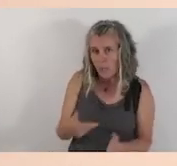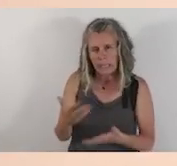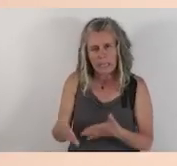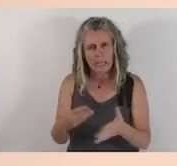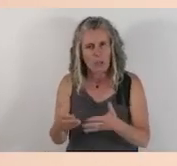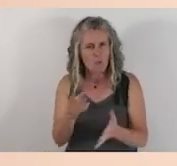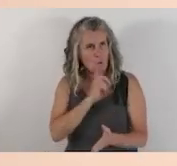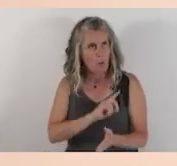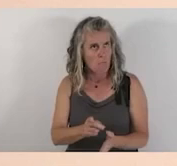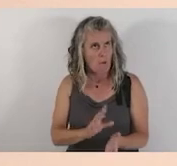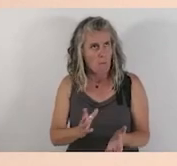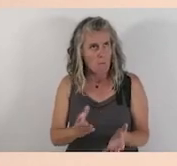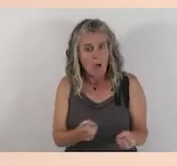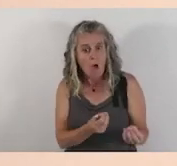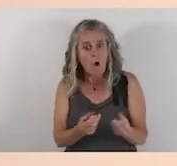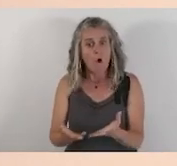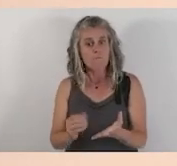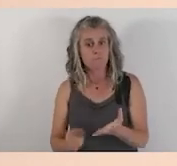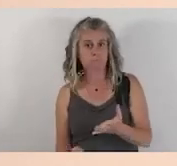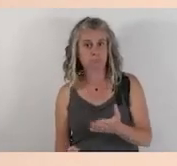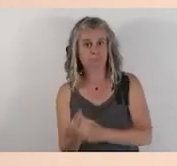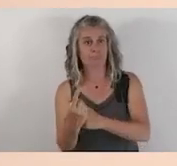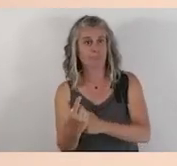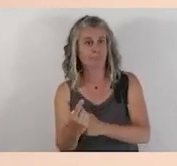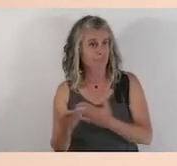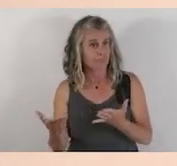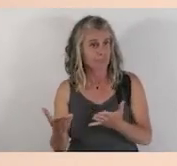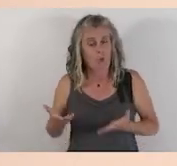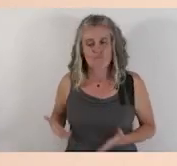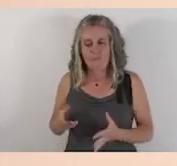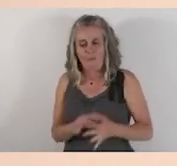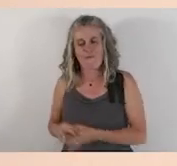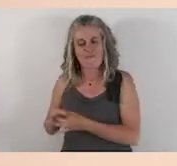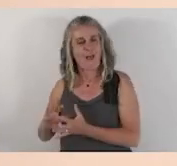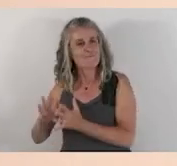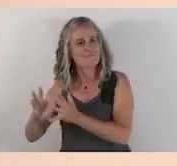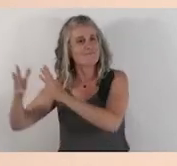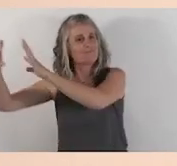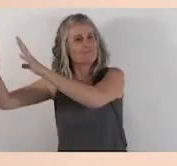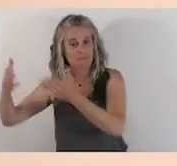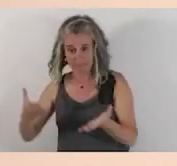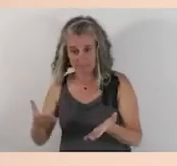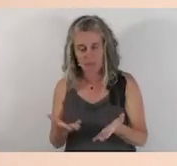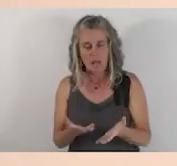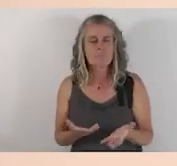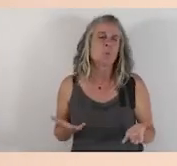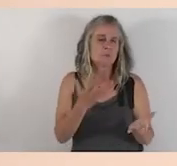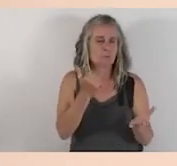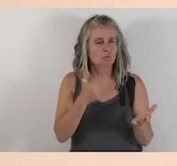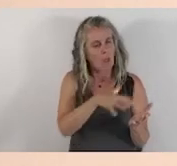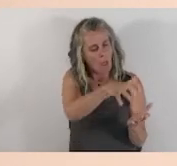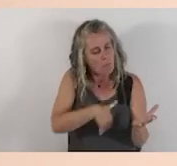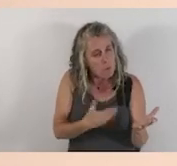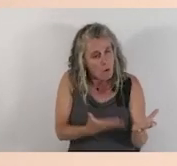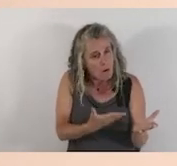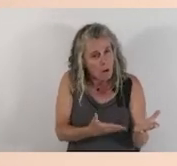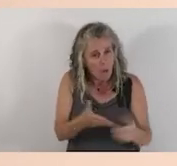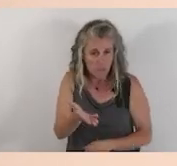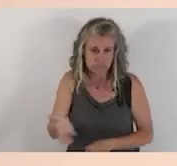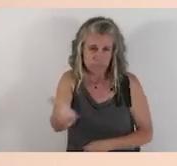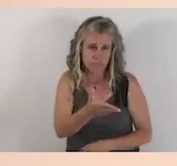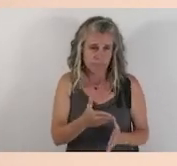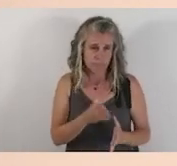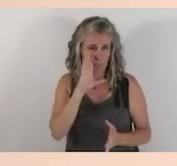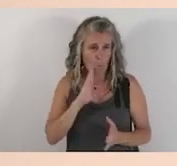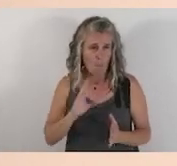lien avec les tendances des consommations actuelles. Donc je vous demande, dans le cadre de ce rapport, d'approuver un nouveau cahier des